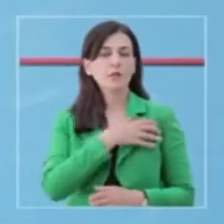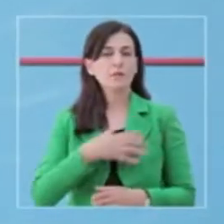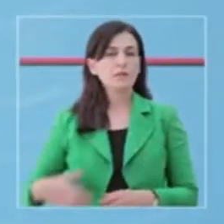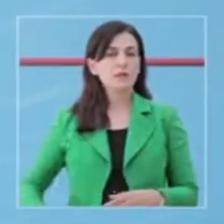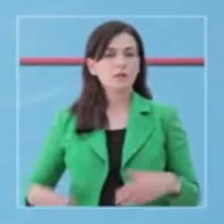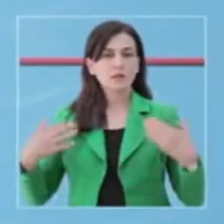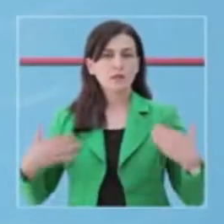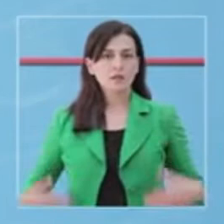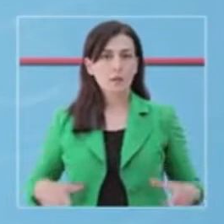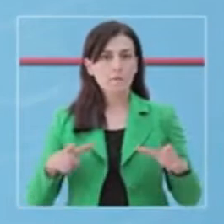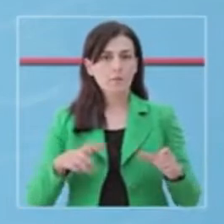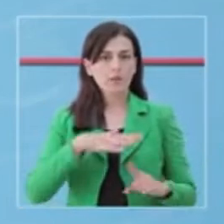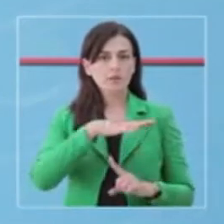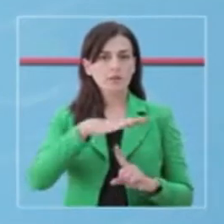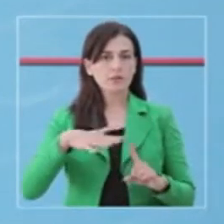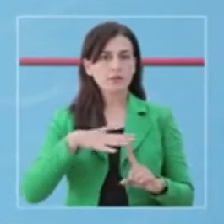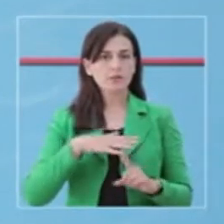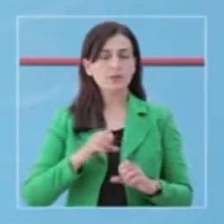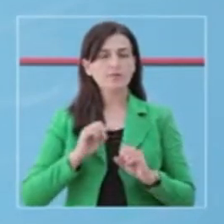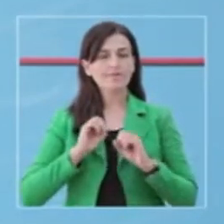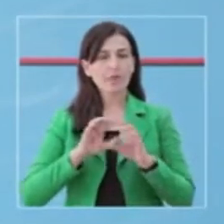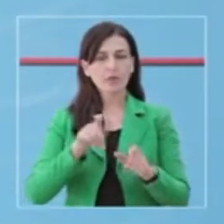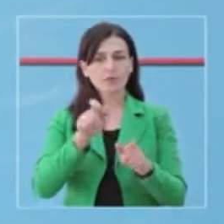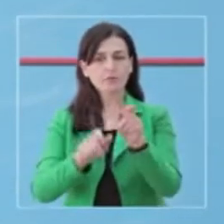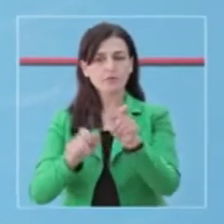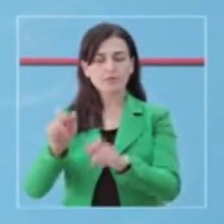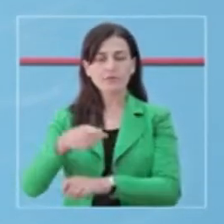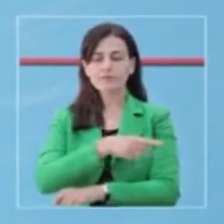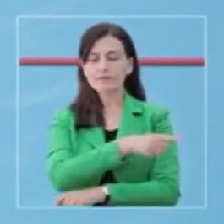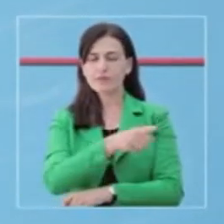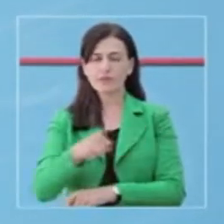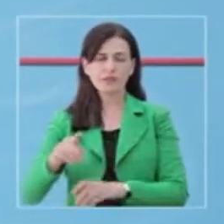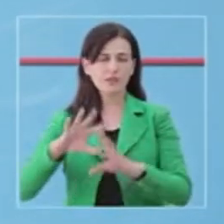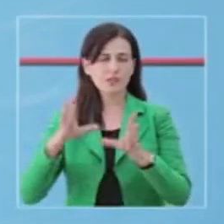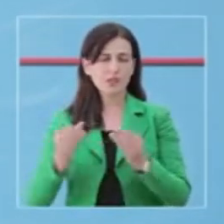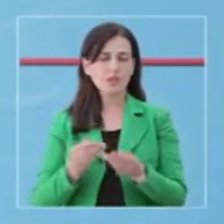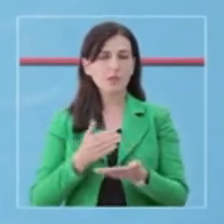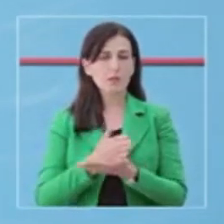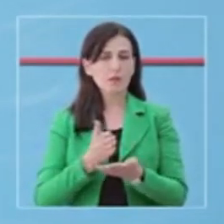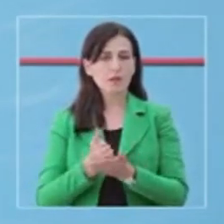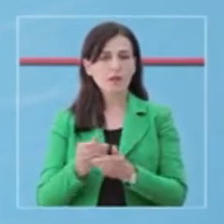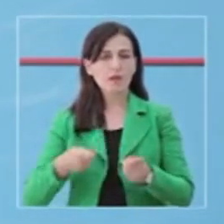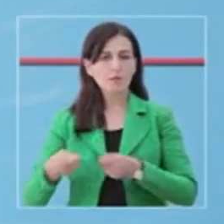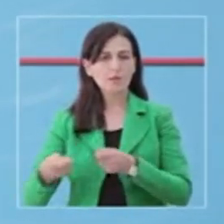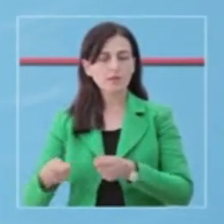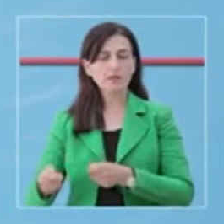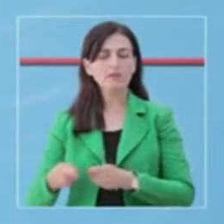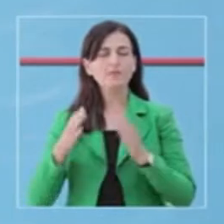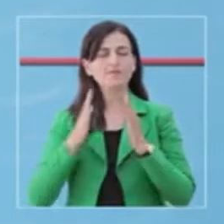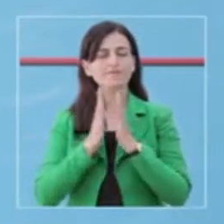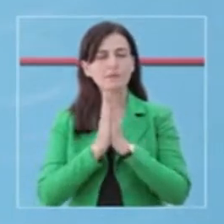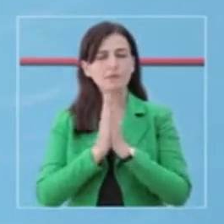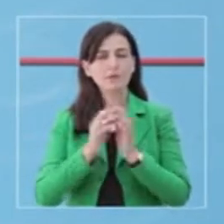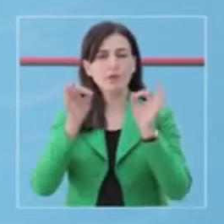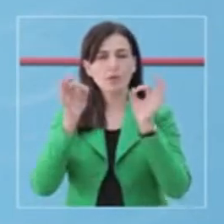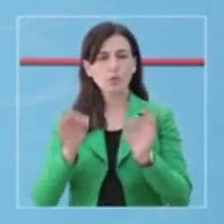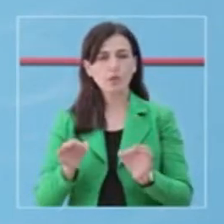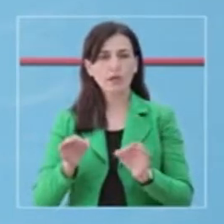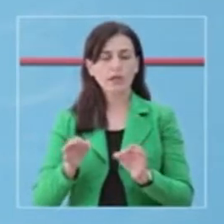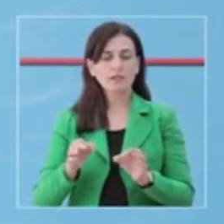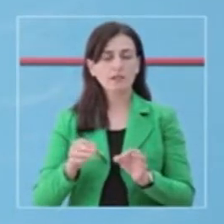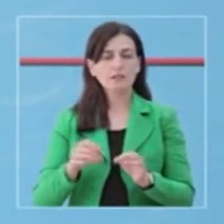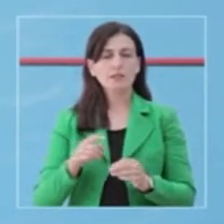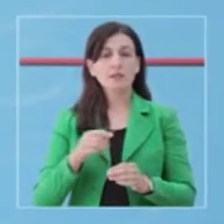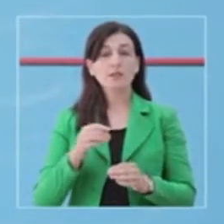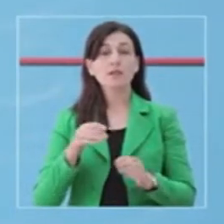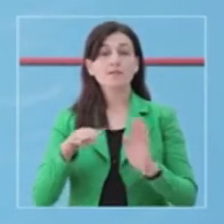Ministria e Shëndetësisë dhe Mbrojtjes Sociale I drejtohet gjithë qytetarëve dhe bizneseve të jenë të kujdesshëm dhe rigoroz në zbatimin e